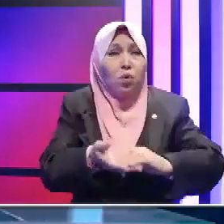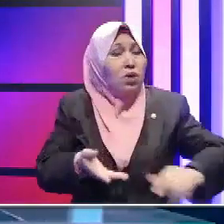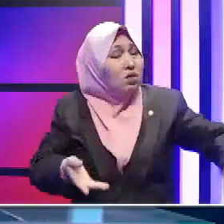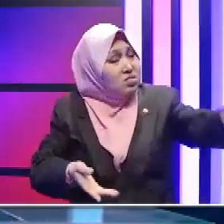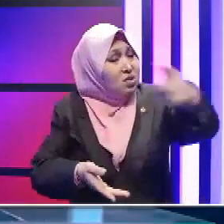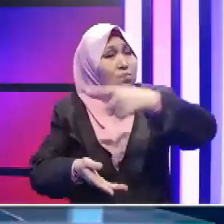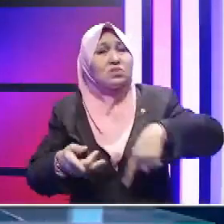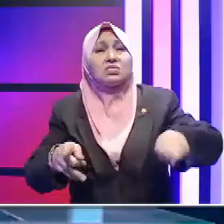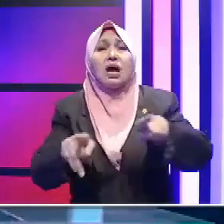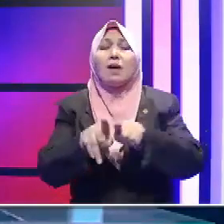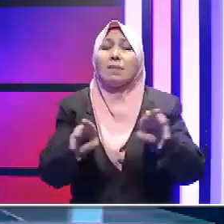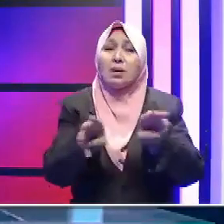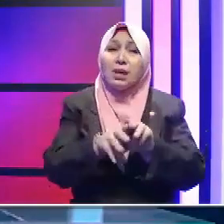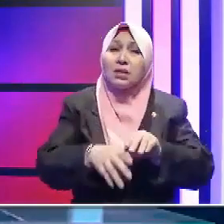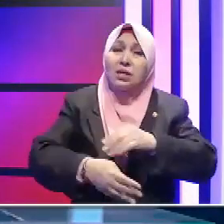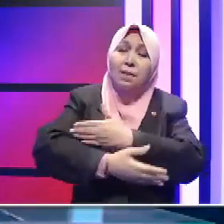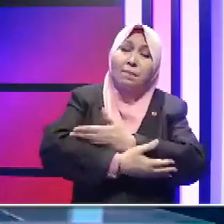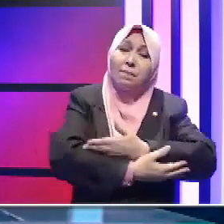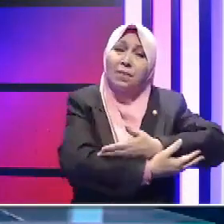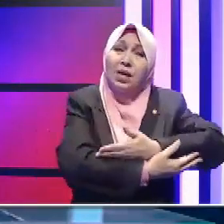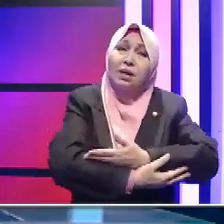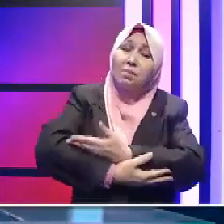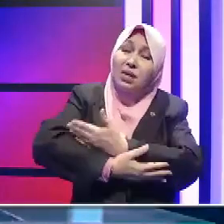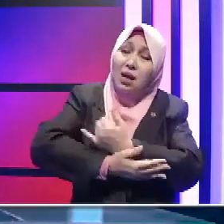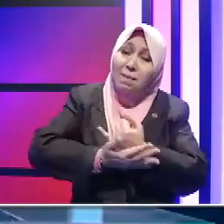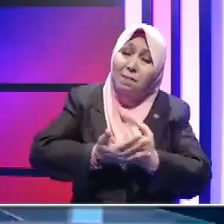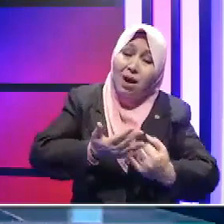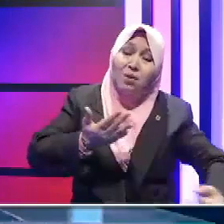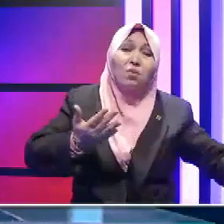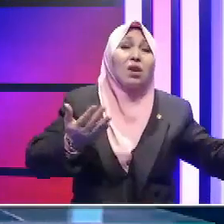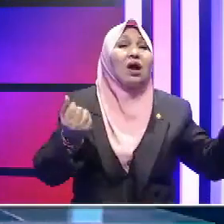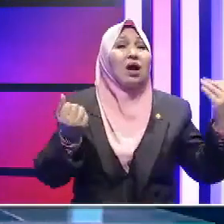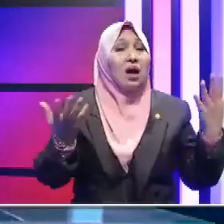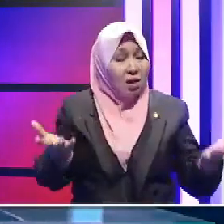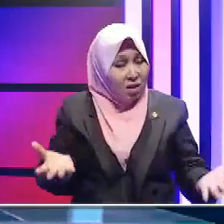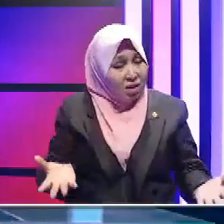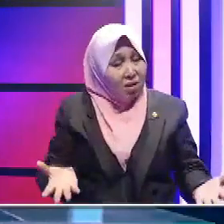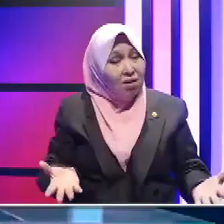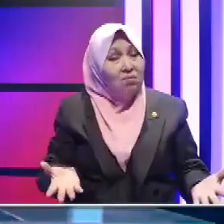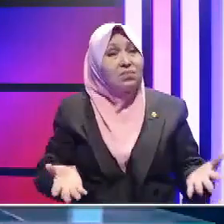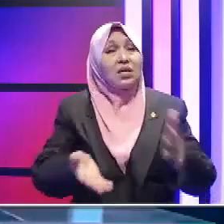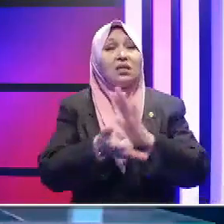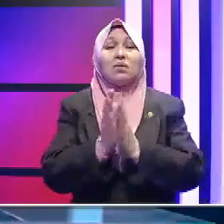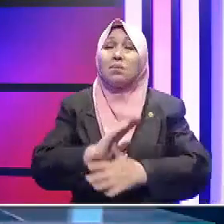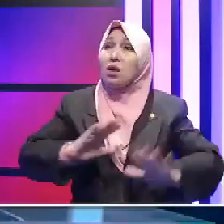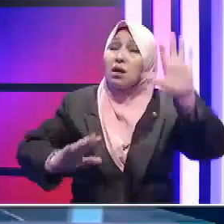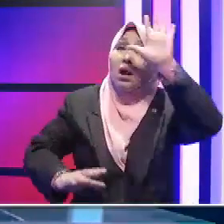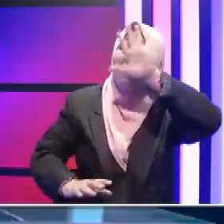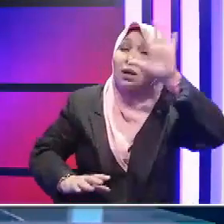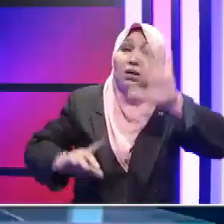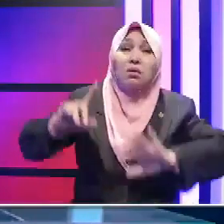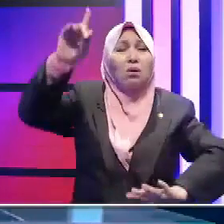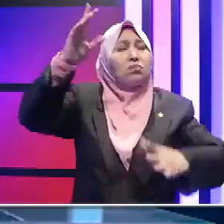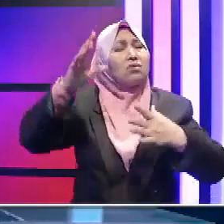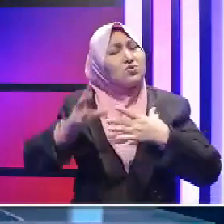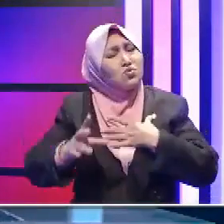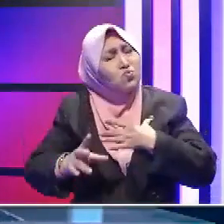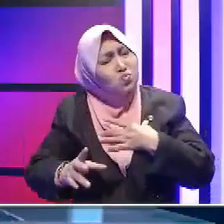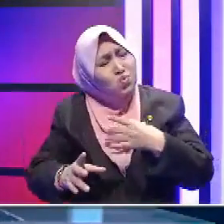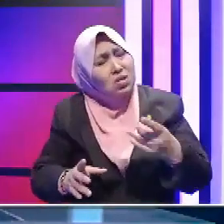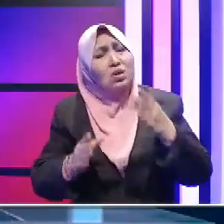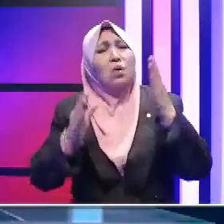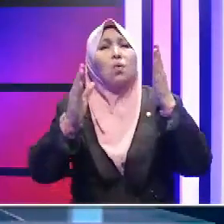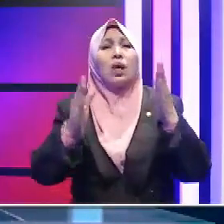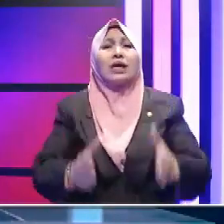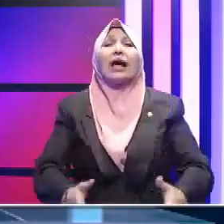seumpama bayi yang baru lahir tidak ada sebarang node dan dosa Ok Baro menggambarkan Allah Suke sangat orang